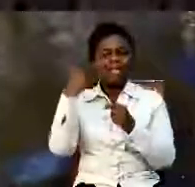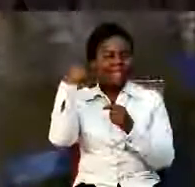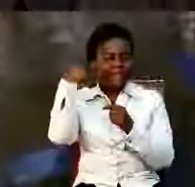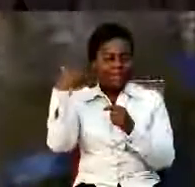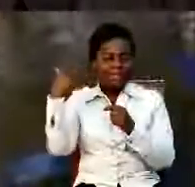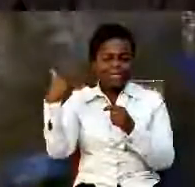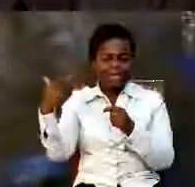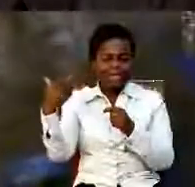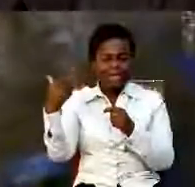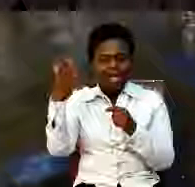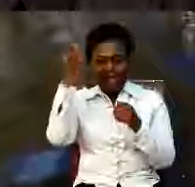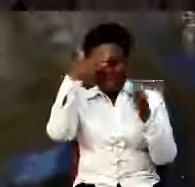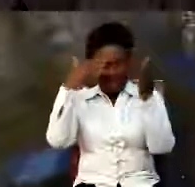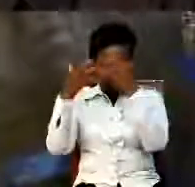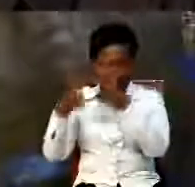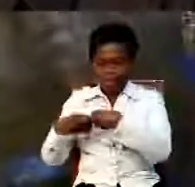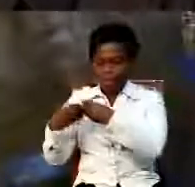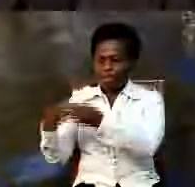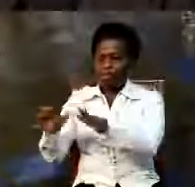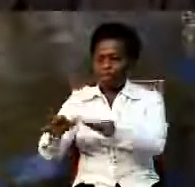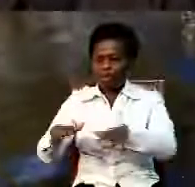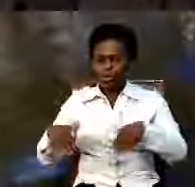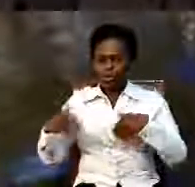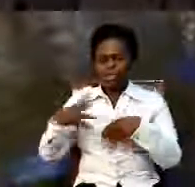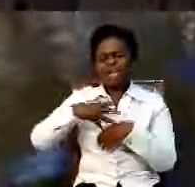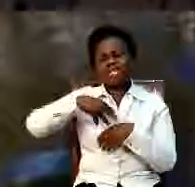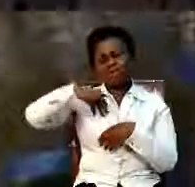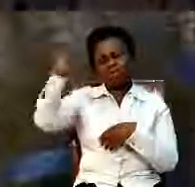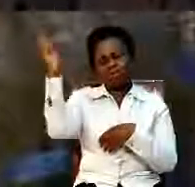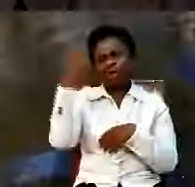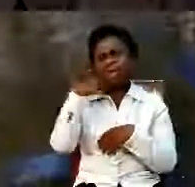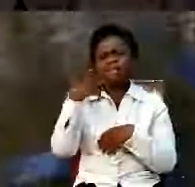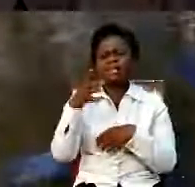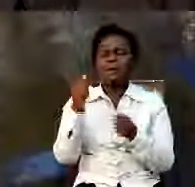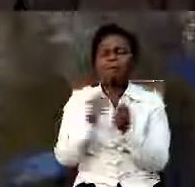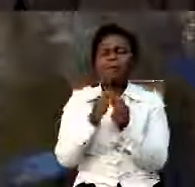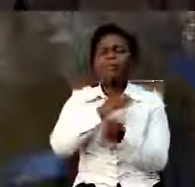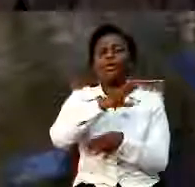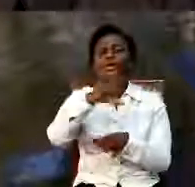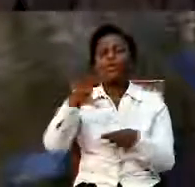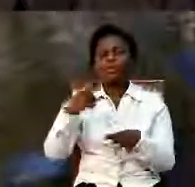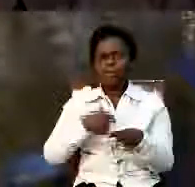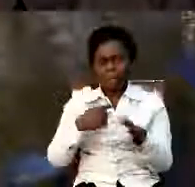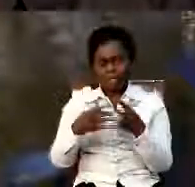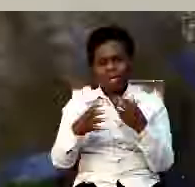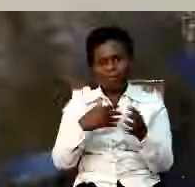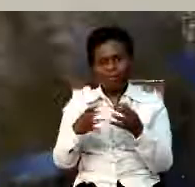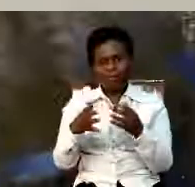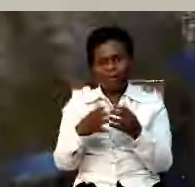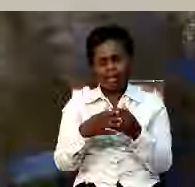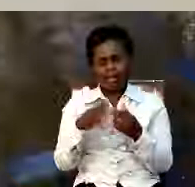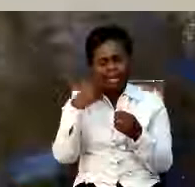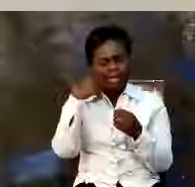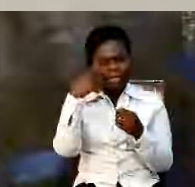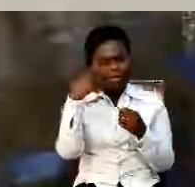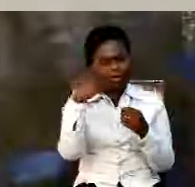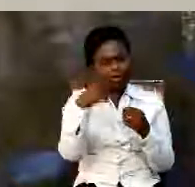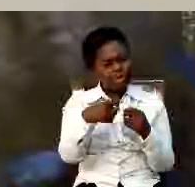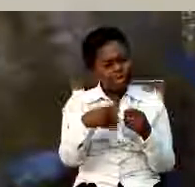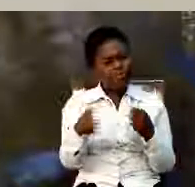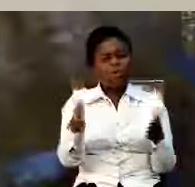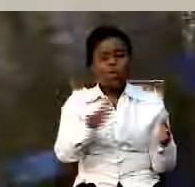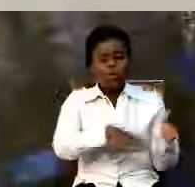kochi, ataondoka tu kwamba yani mambo yote mwanaume naye mfanyia, anachoweza kuona ni nepi zilizoacha kwenye